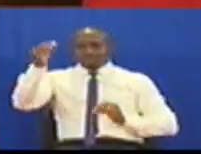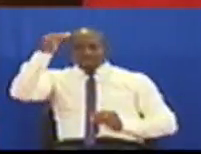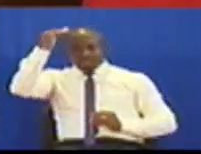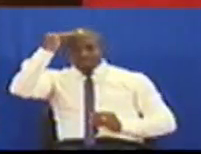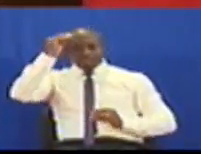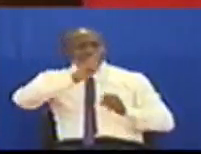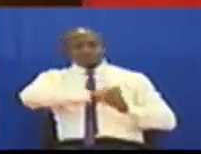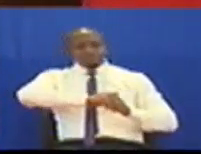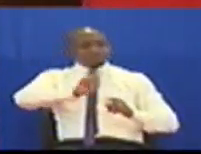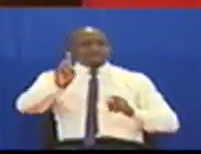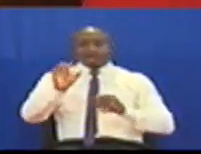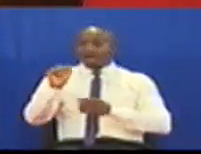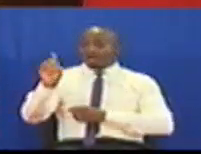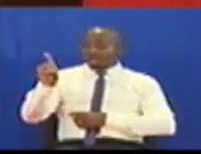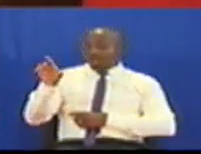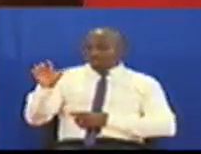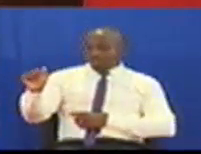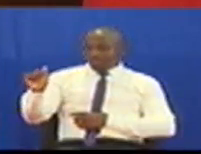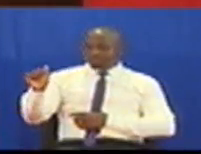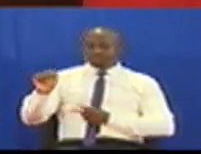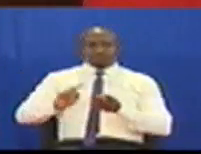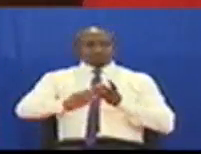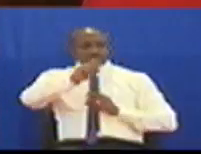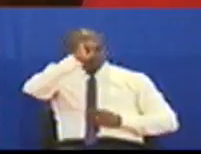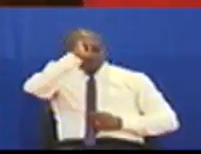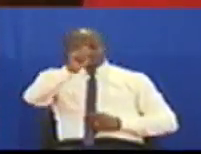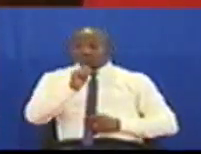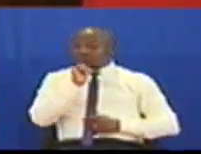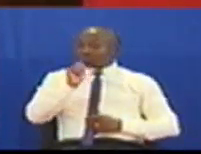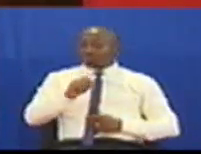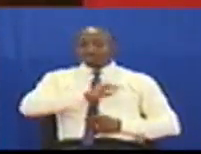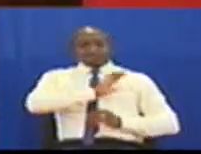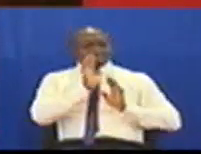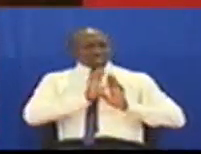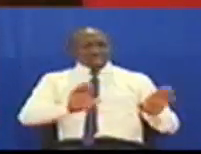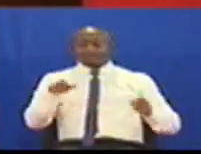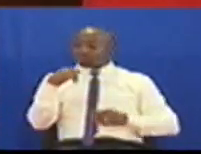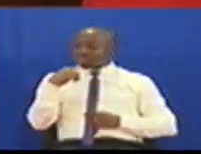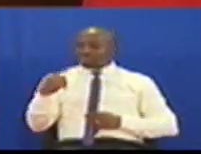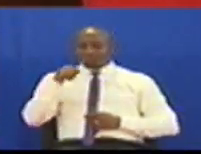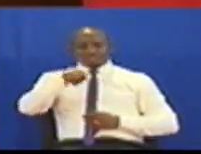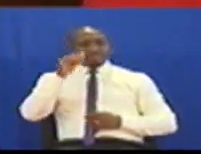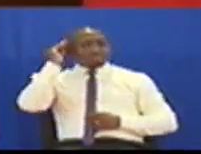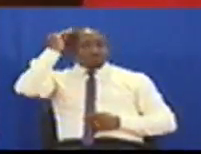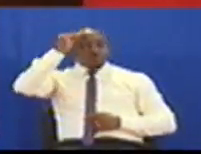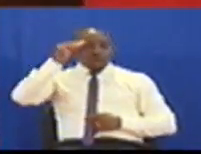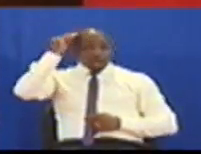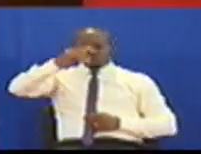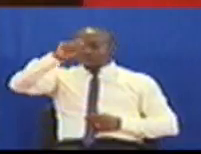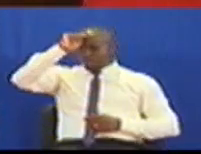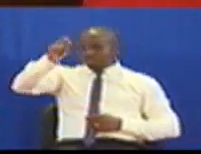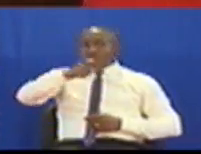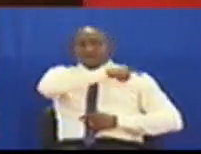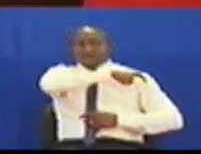bila ada. Mheshimiwa Spika, kama ambavyo tumesema, ili ni wazo la Mheshimiwa